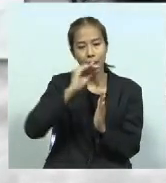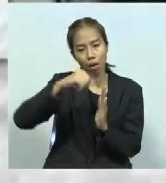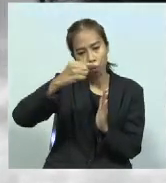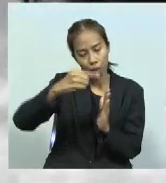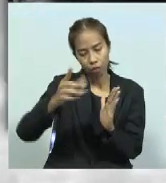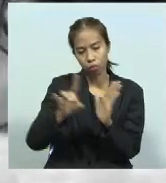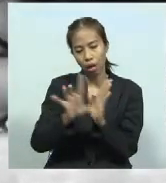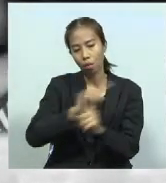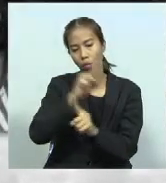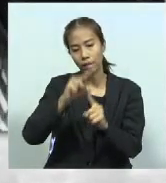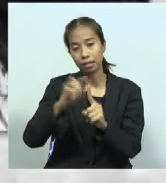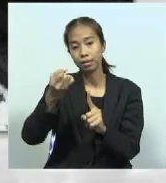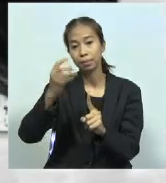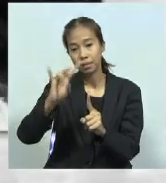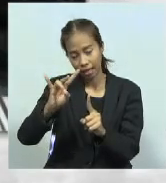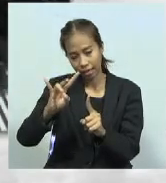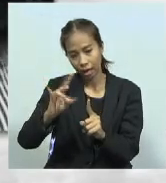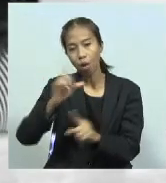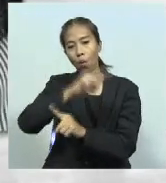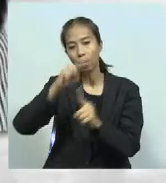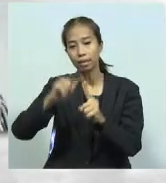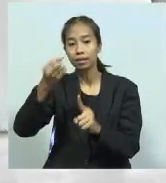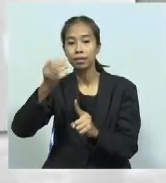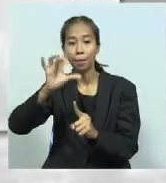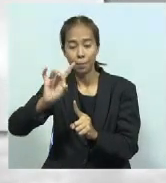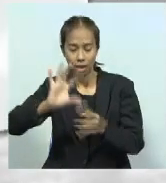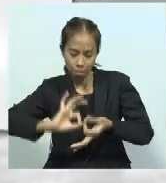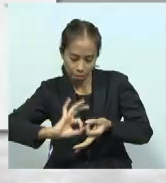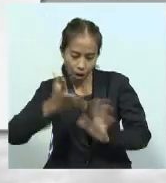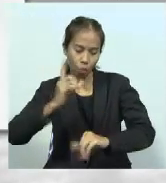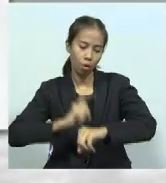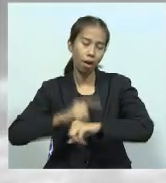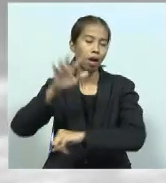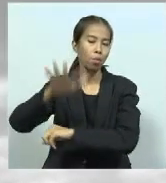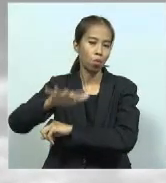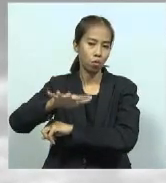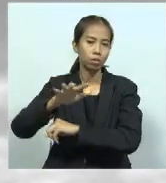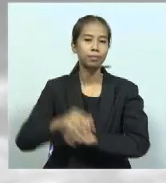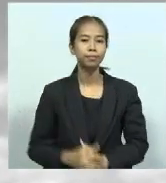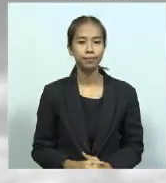17 มิถุนายนและชาปนกิจในวันที่18 มิถุนายนเวลา17 นาฬิกาค่ะ